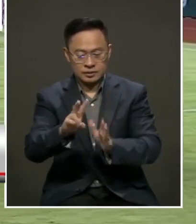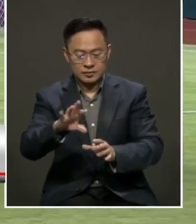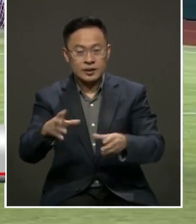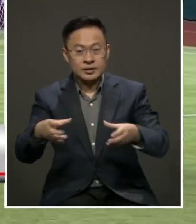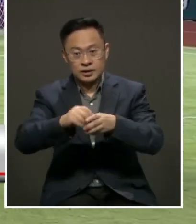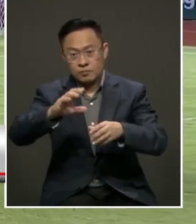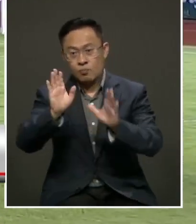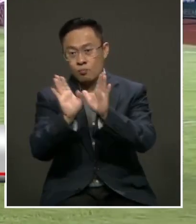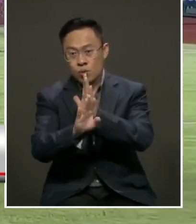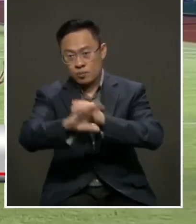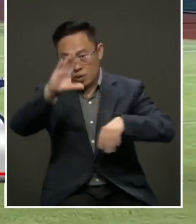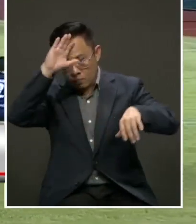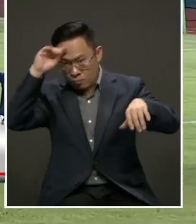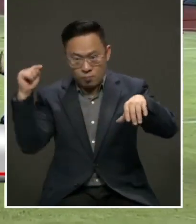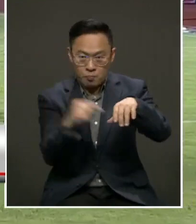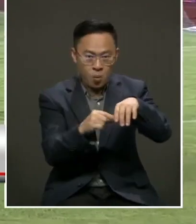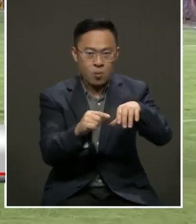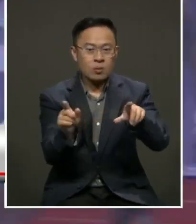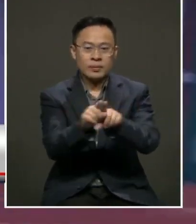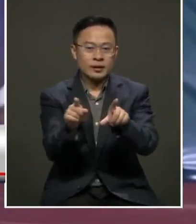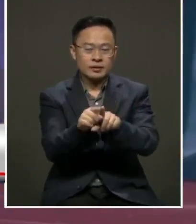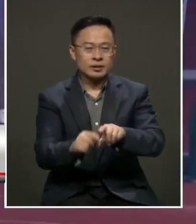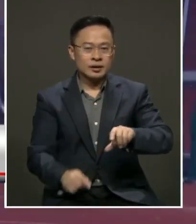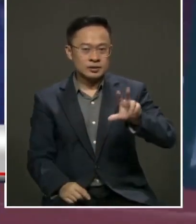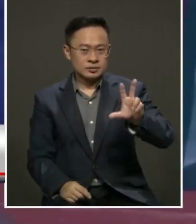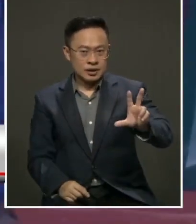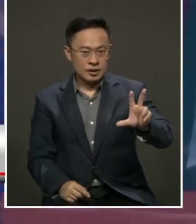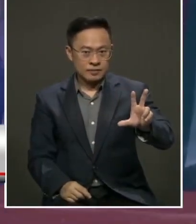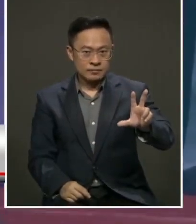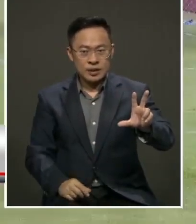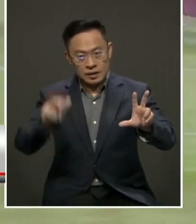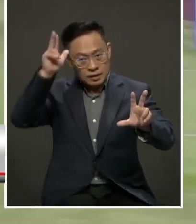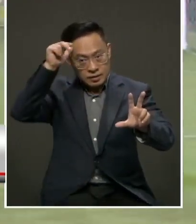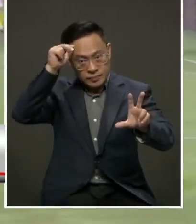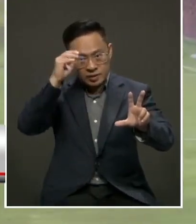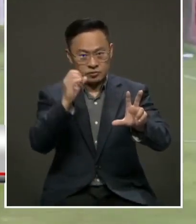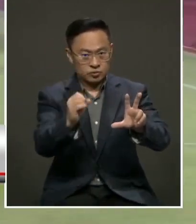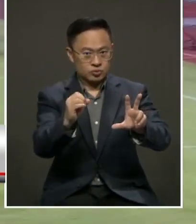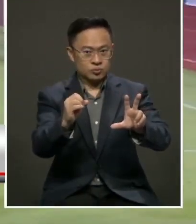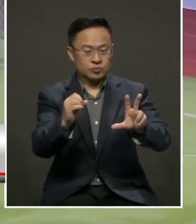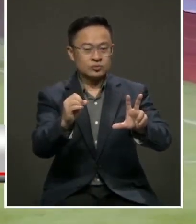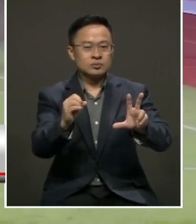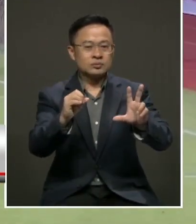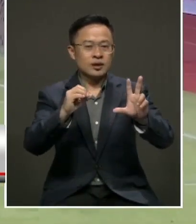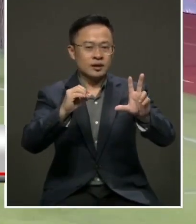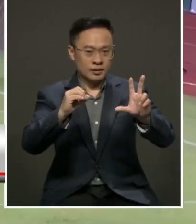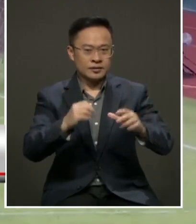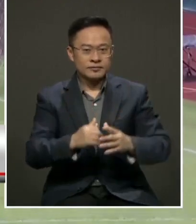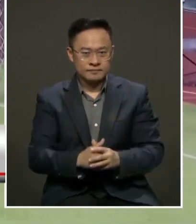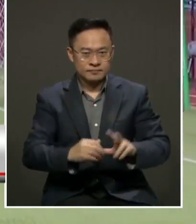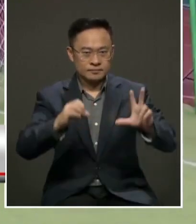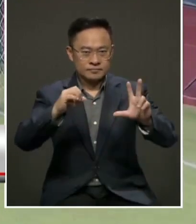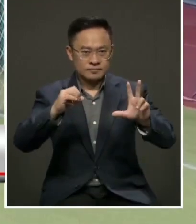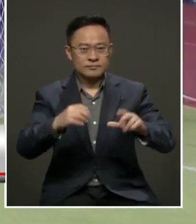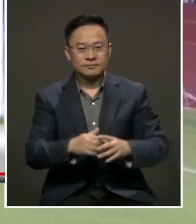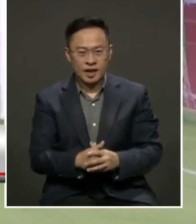วะโขกจ่อของโกรันเคาสิทธิ์ค่ะช่วยให้บุรีรัมย์บุกมาถล่มลำปาง3-0ค่ะนี่เป็นกองกลางที่เล่นก